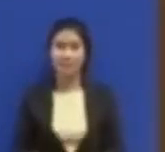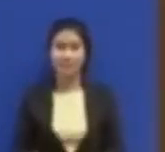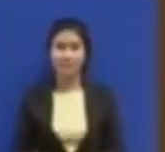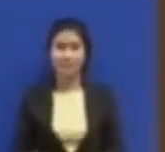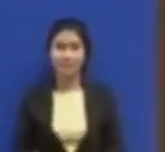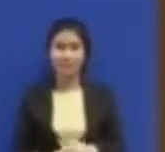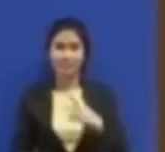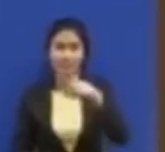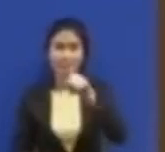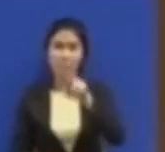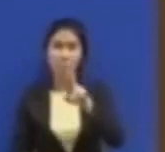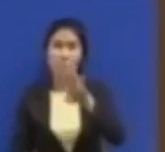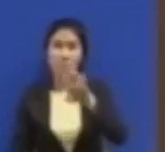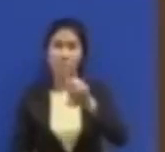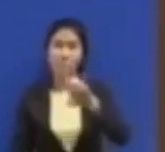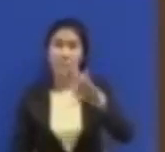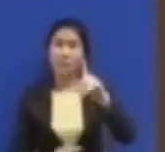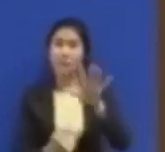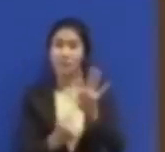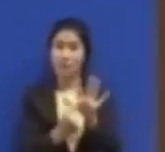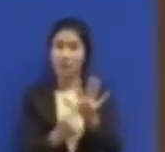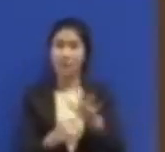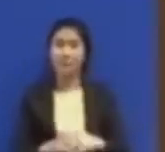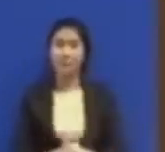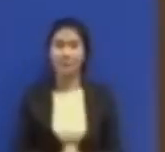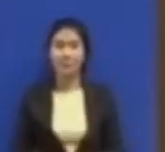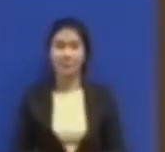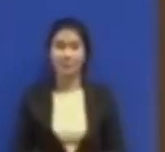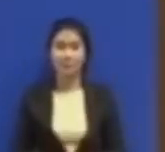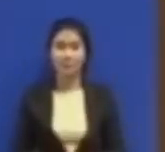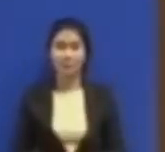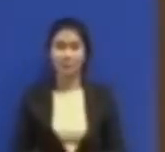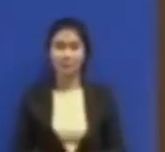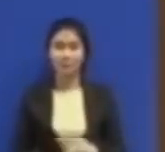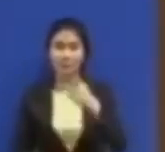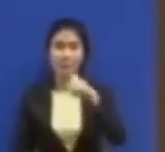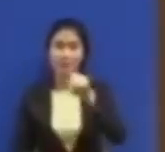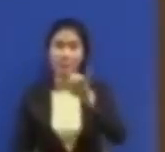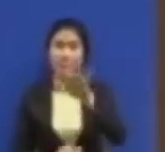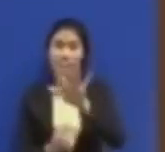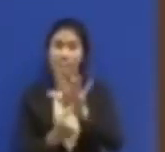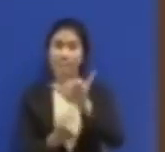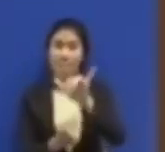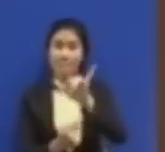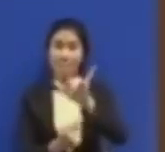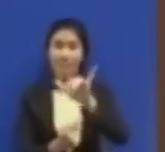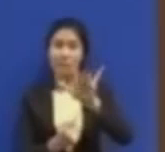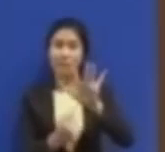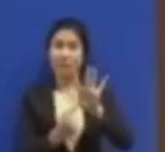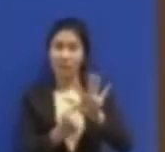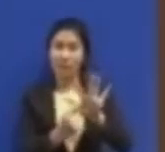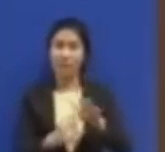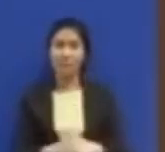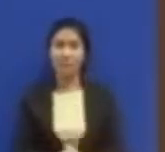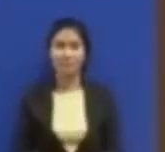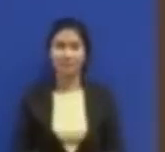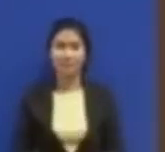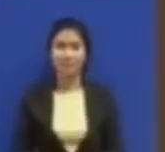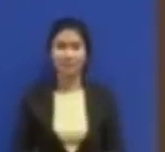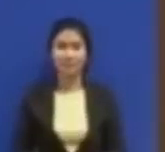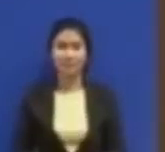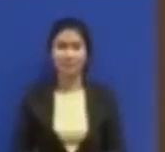ายปีชาบัววิรัตเลิศ110นายปัญญา งามเลิศงามเลิศ